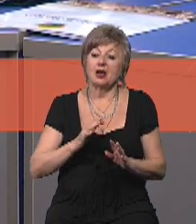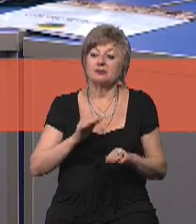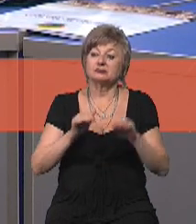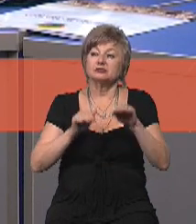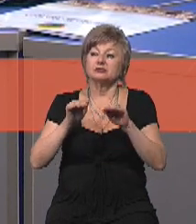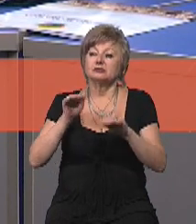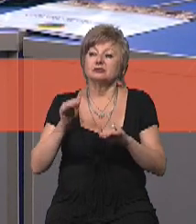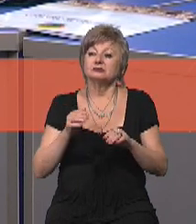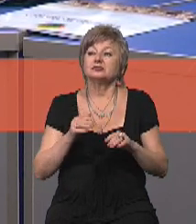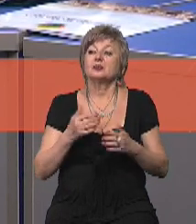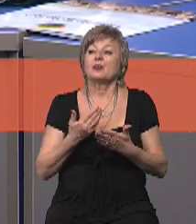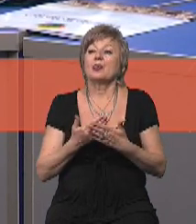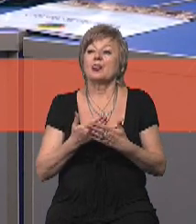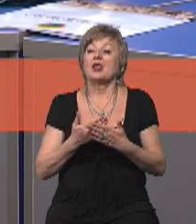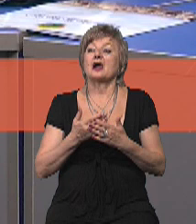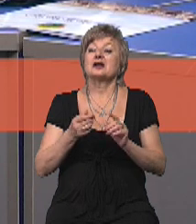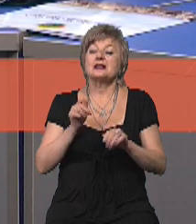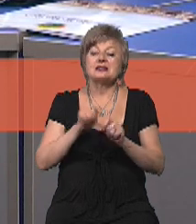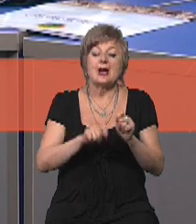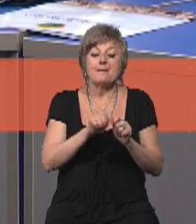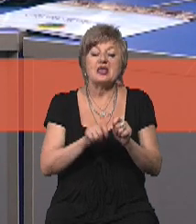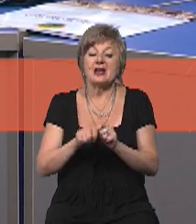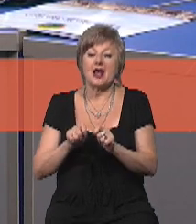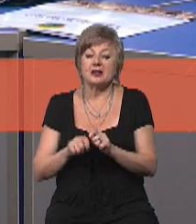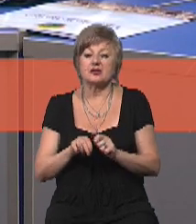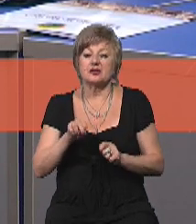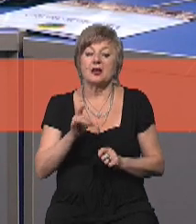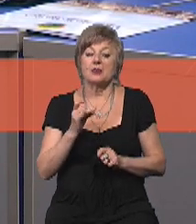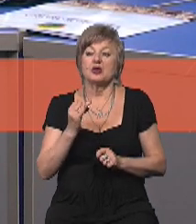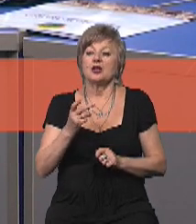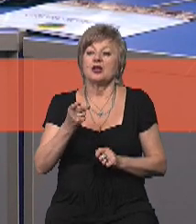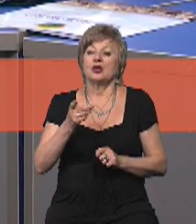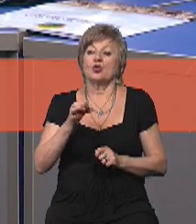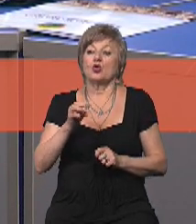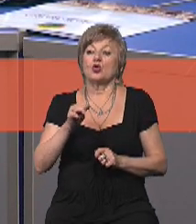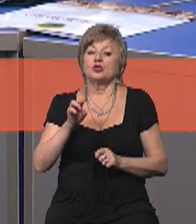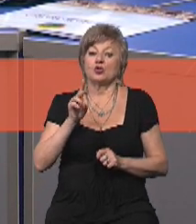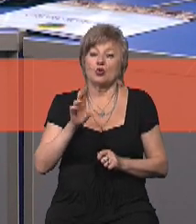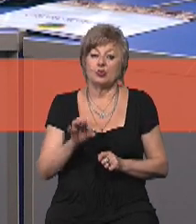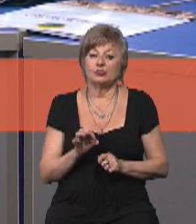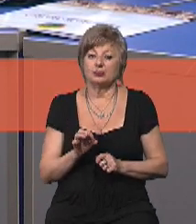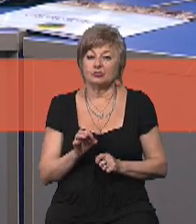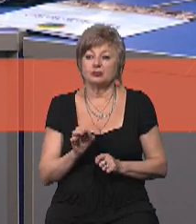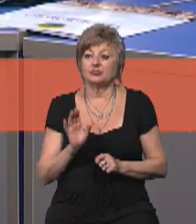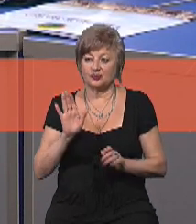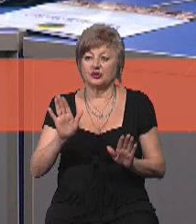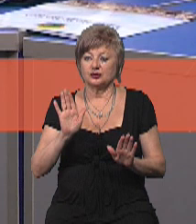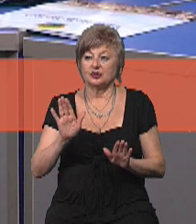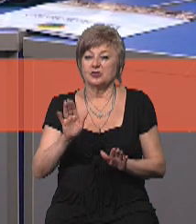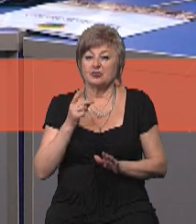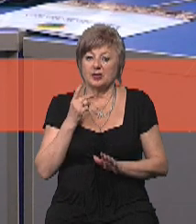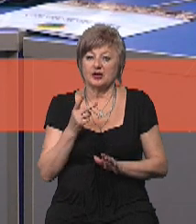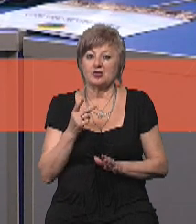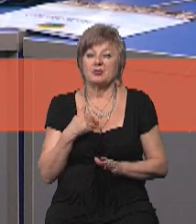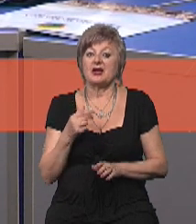пан Приходько, який заміряє цю таблицю. І от дивіться, куди показати її. А зараз ви так тримаєте камеру? І